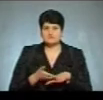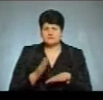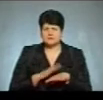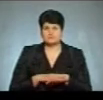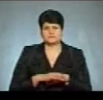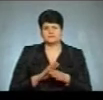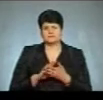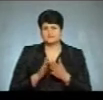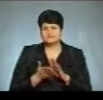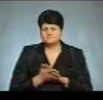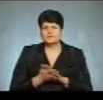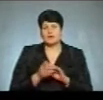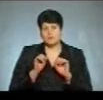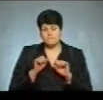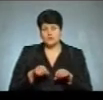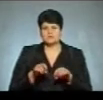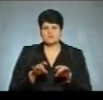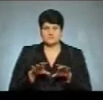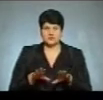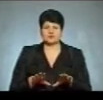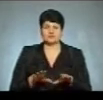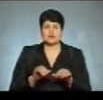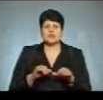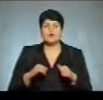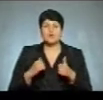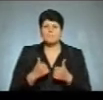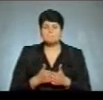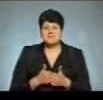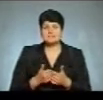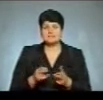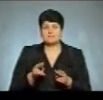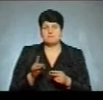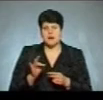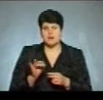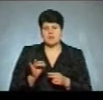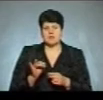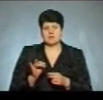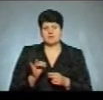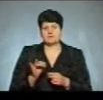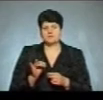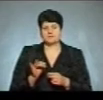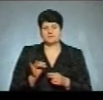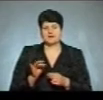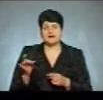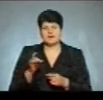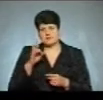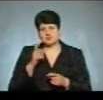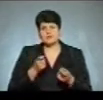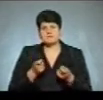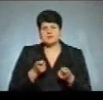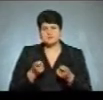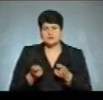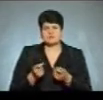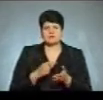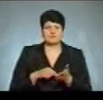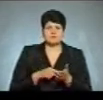ситуаціях, то можуть вирішуватись через комісії при так як я говорив, при райдержадміністраціях чи